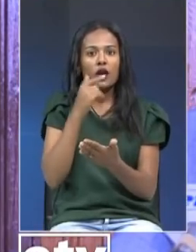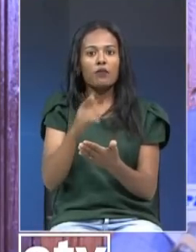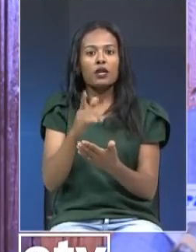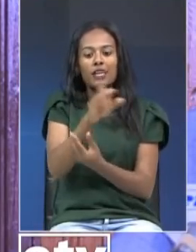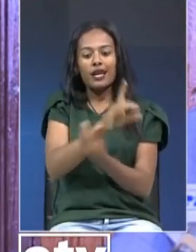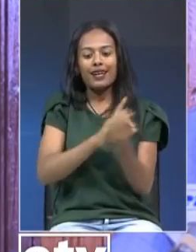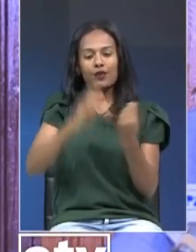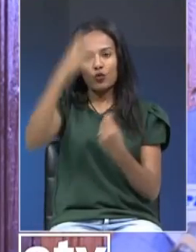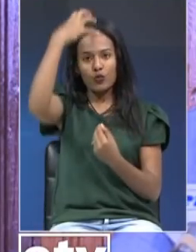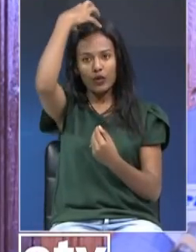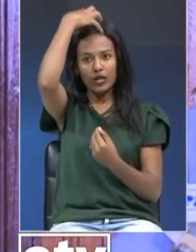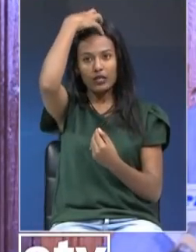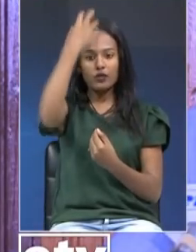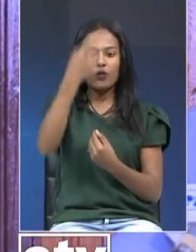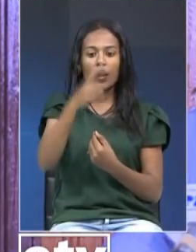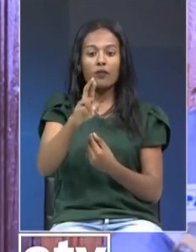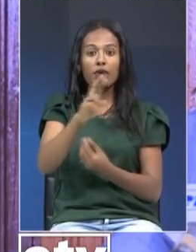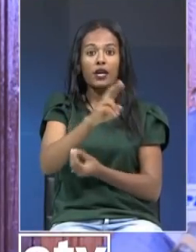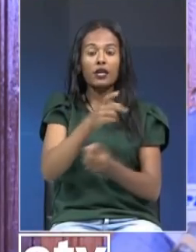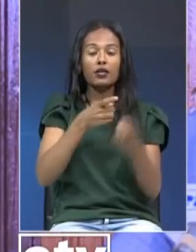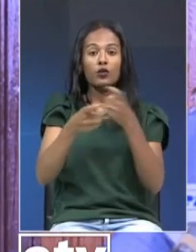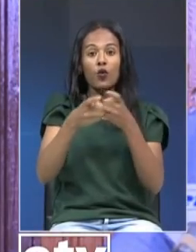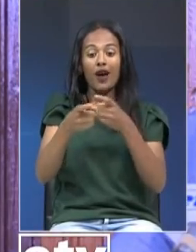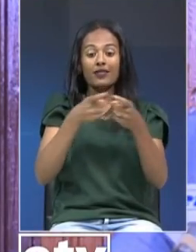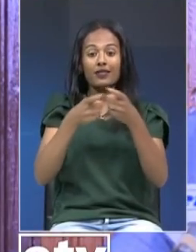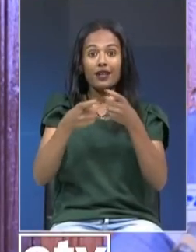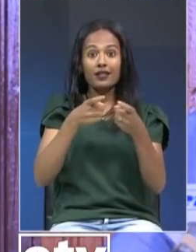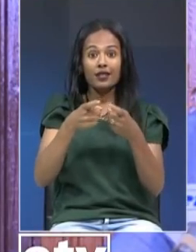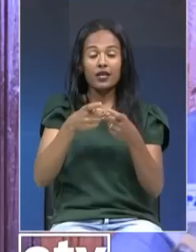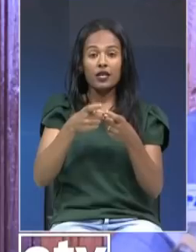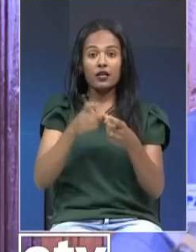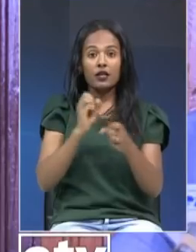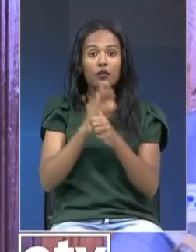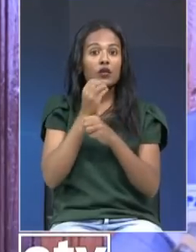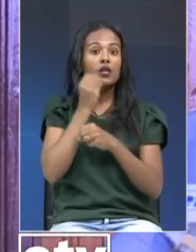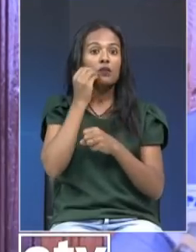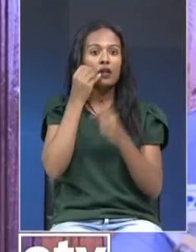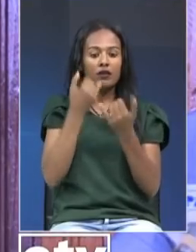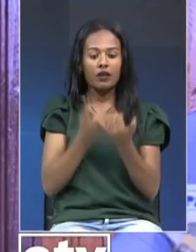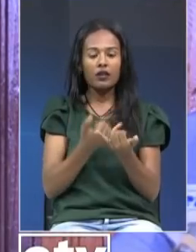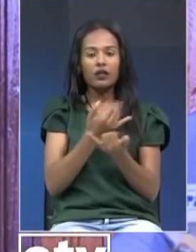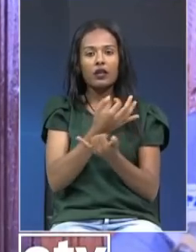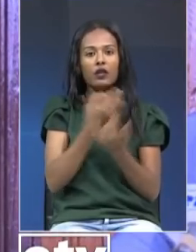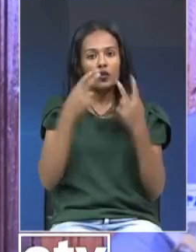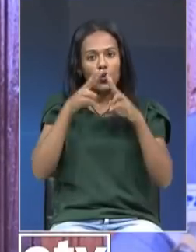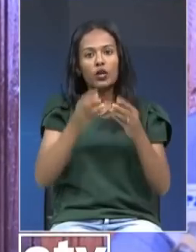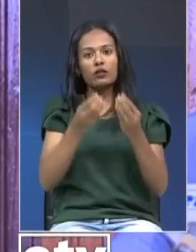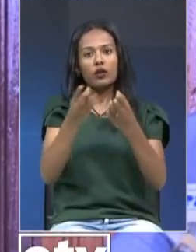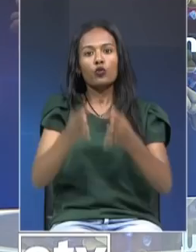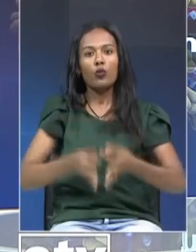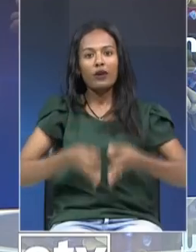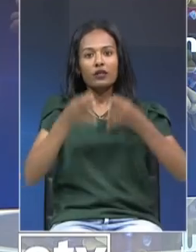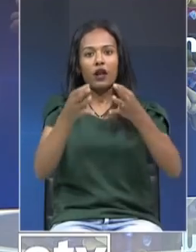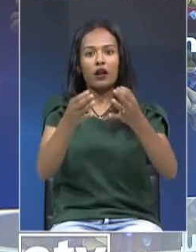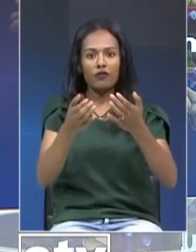የክልሉ መንግስት ወይም የክልሉ አስተዳደር ምክር ቤት አሁንም ይሄን አጽንኦት ሰጥቶ ማስተላለፍ